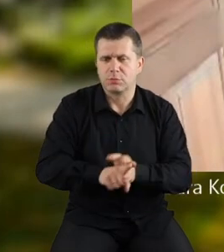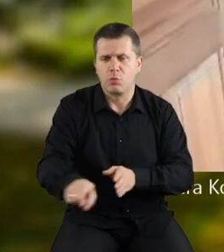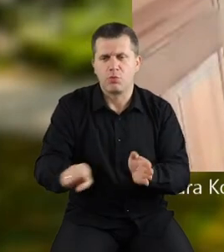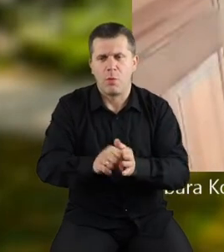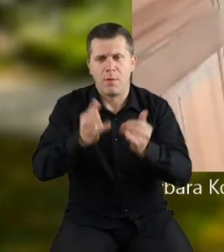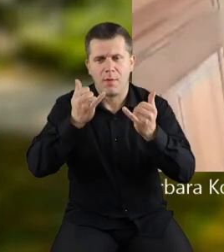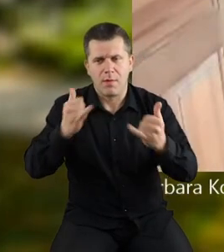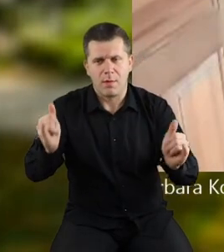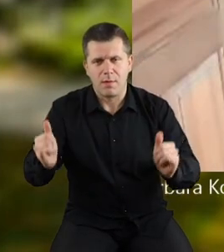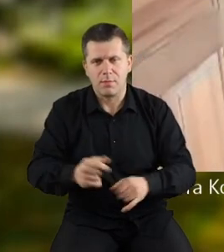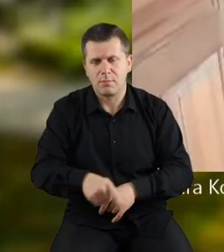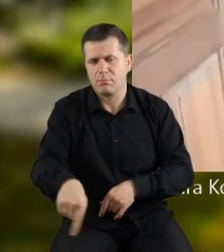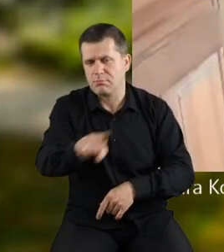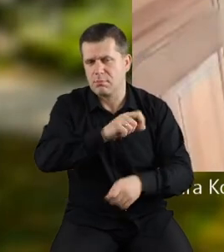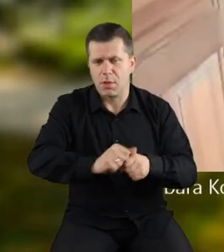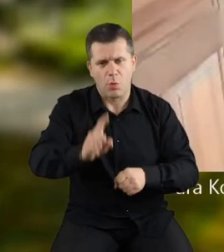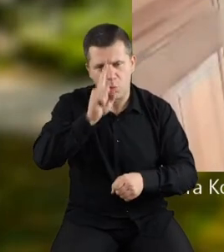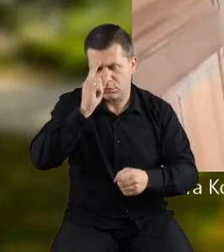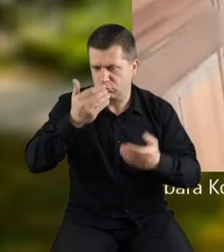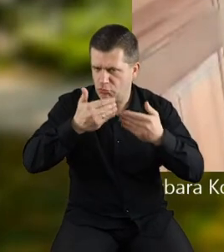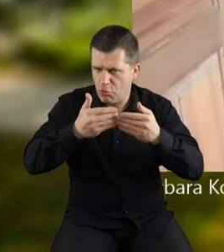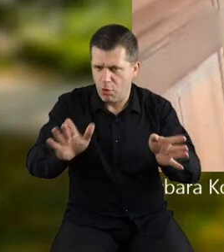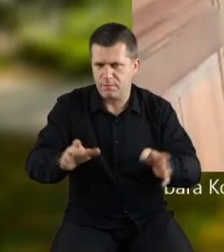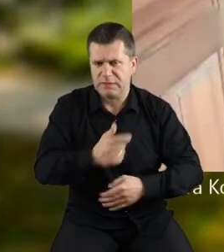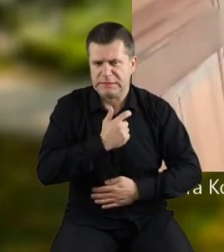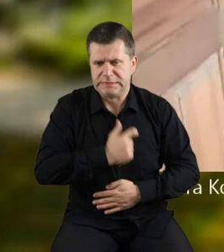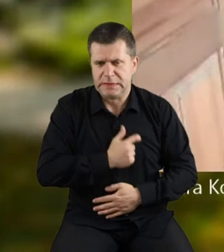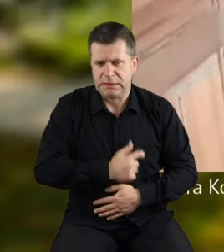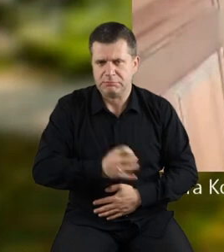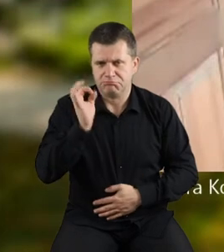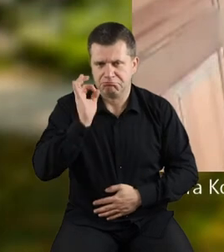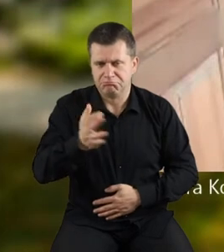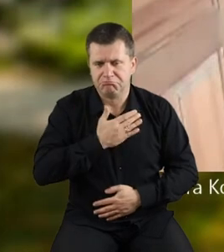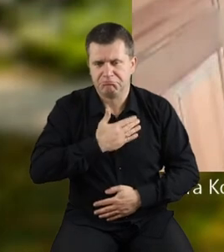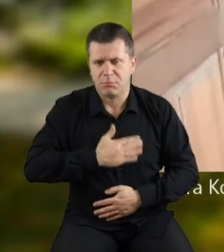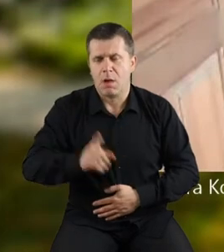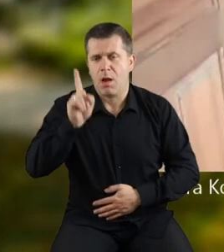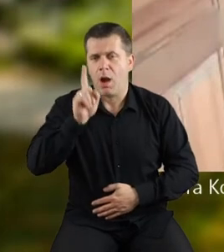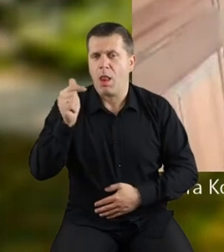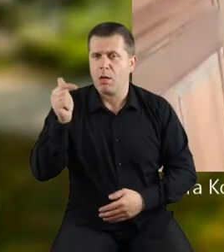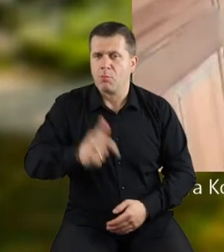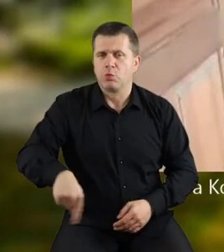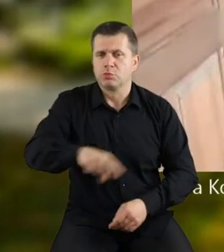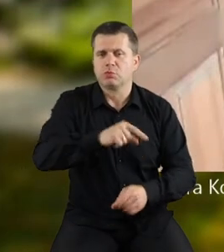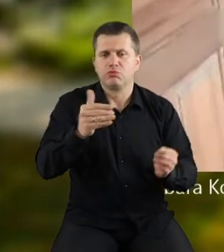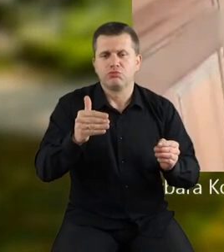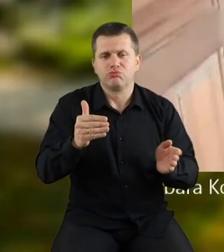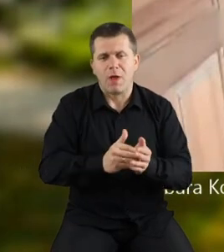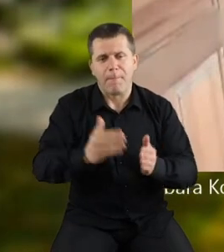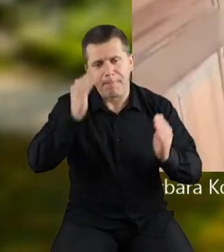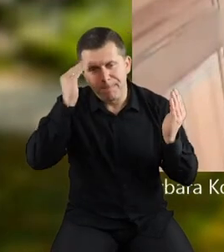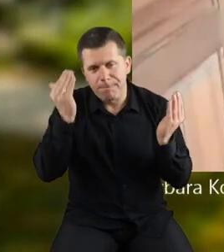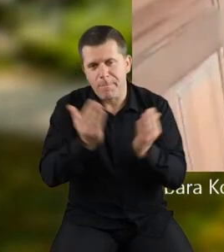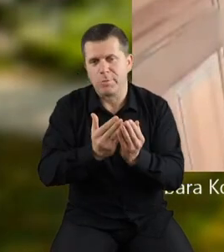ostrożnością wobec innych, są ludźmi i otwartymi, i szalenie serdecznymi. Ale chyba muszą poznać